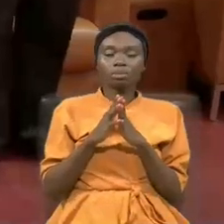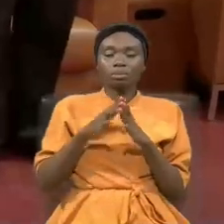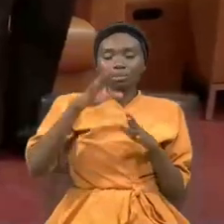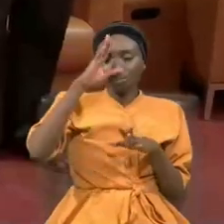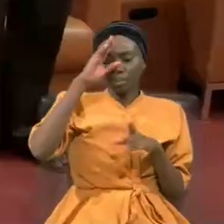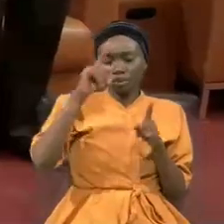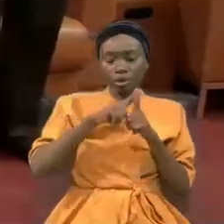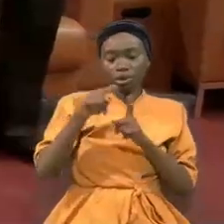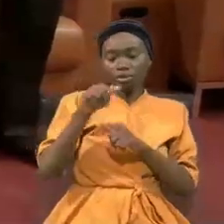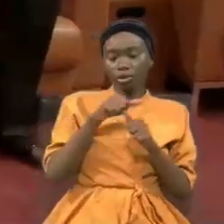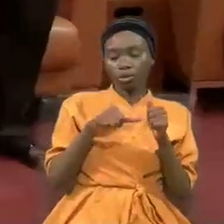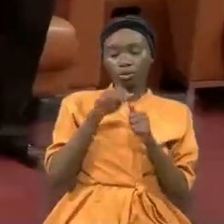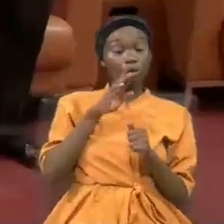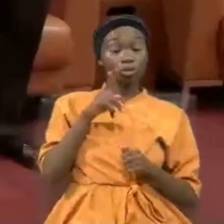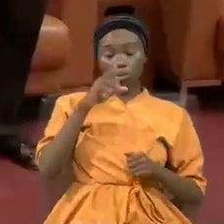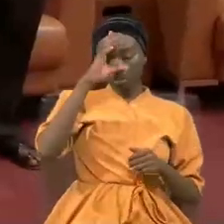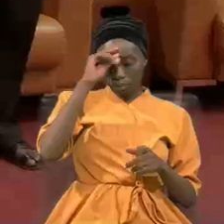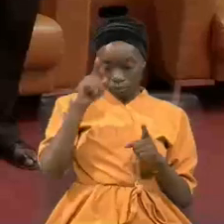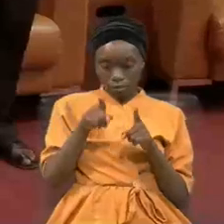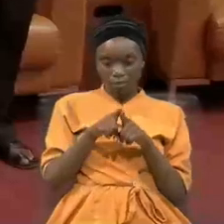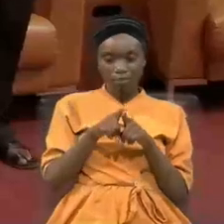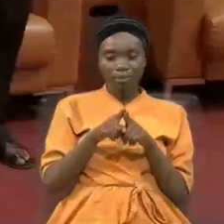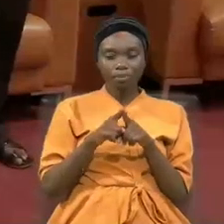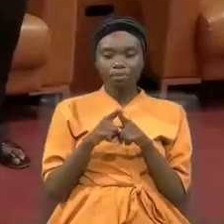La communion fraternelle. Êtes-vous frère?